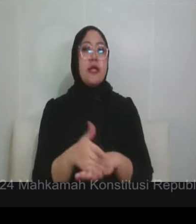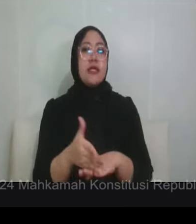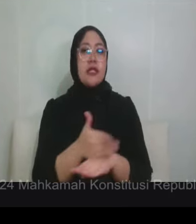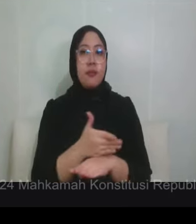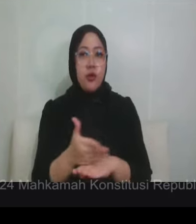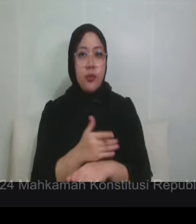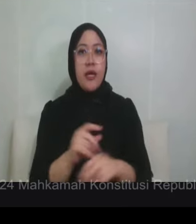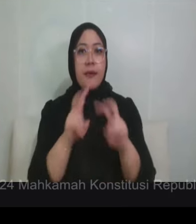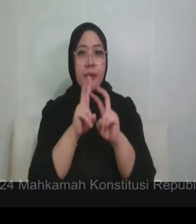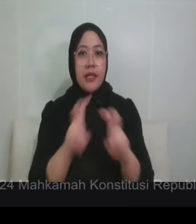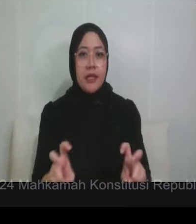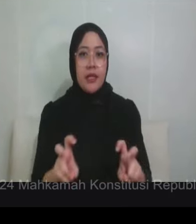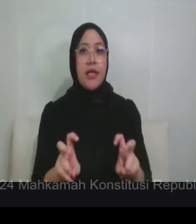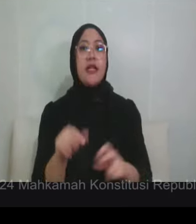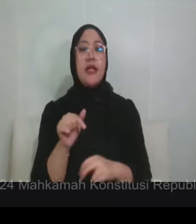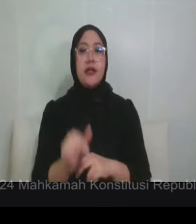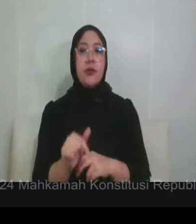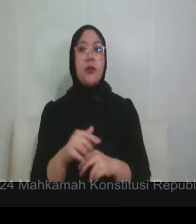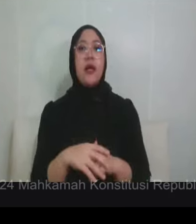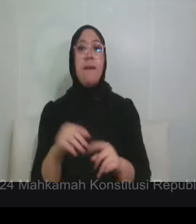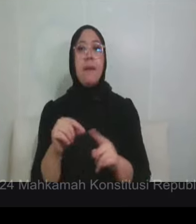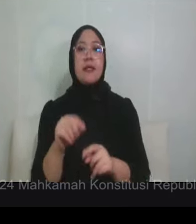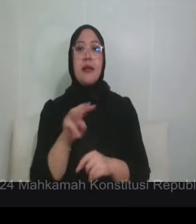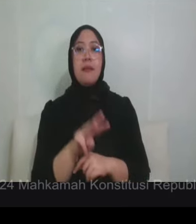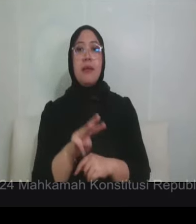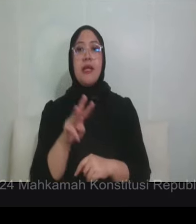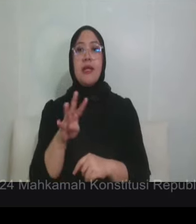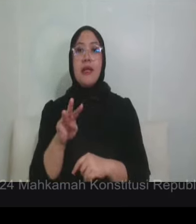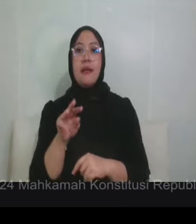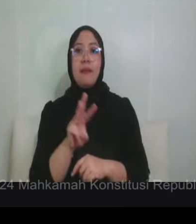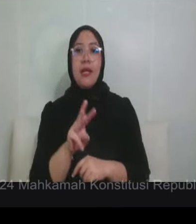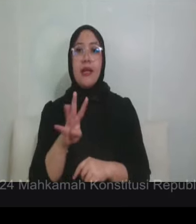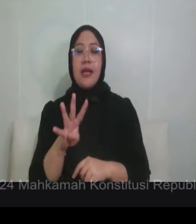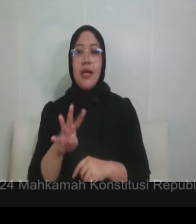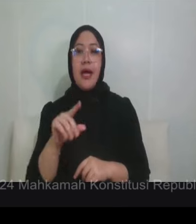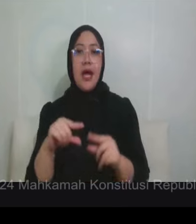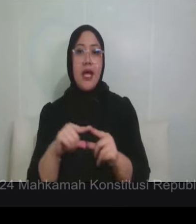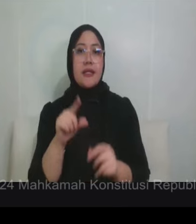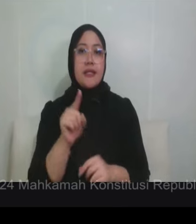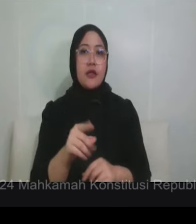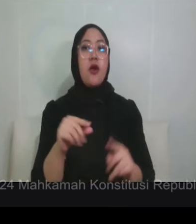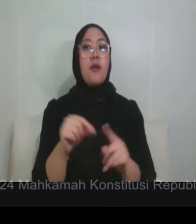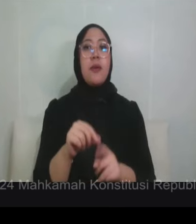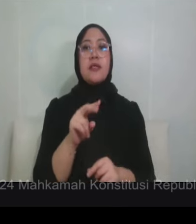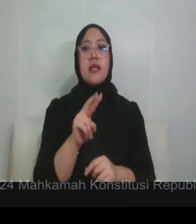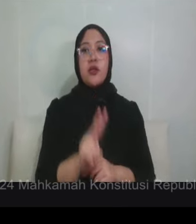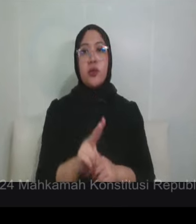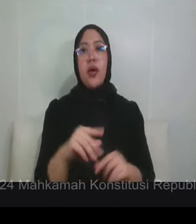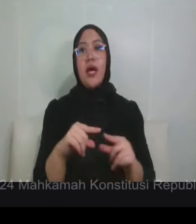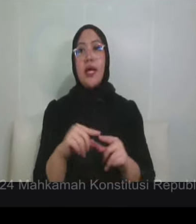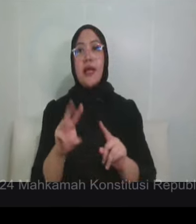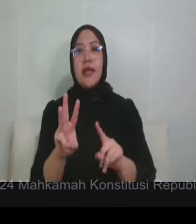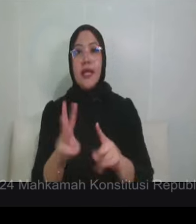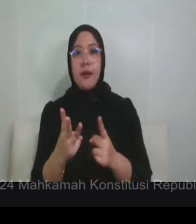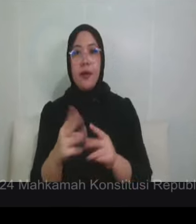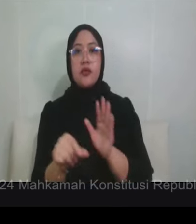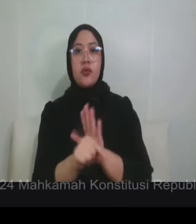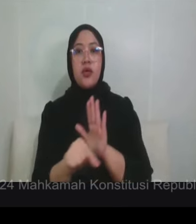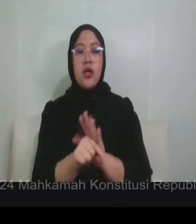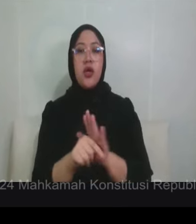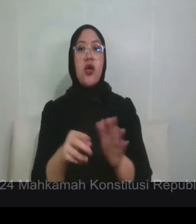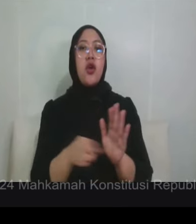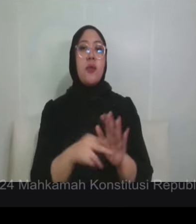penyelidikan dalam Pasal 43 ayat 1 dalam pasal 2 Angka 13 undang-undang Nomor 7 Tahun